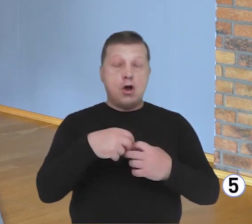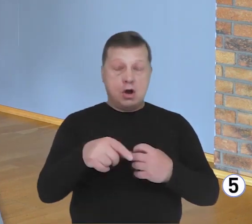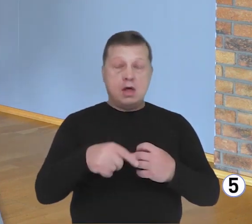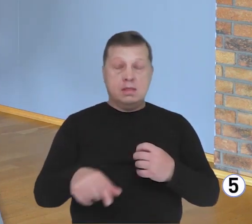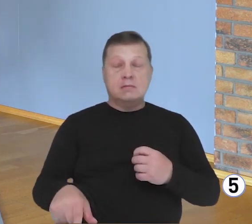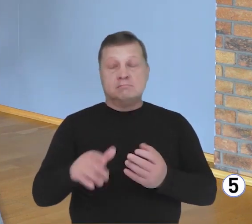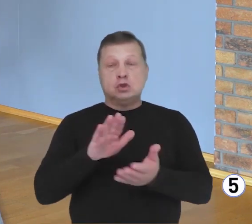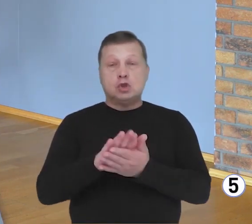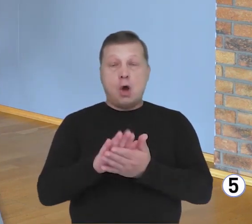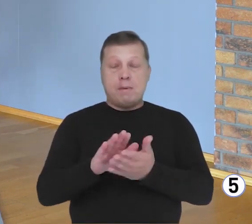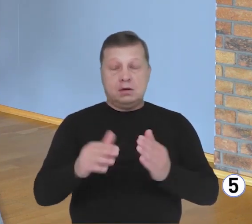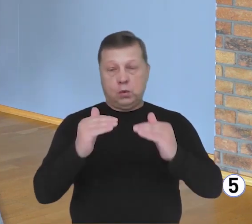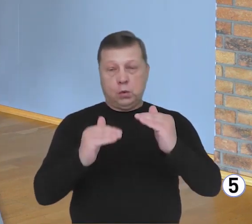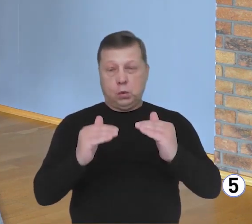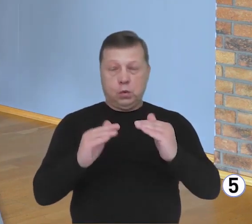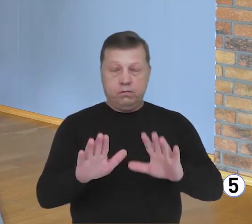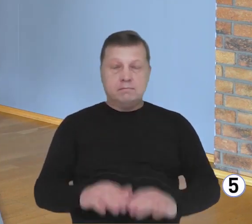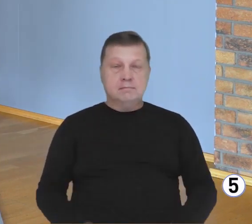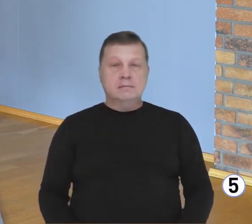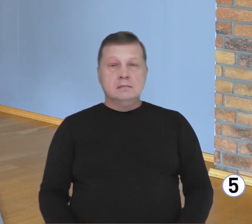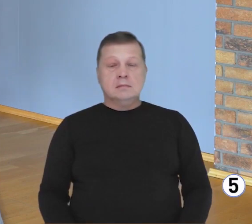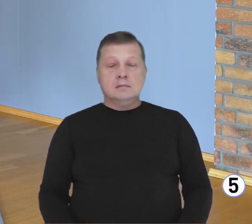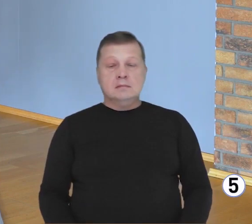Kolano nie przechodzi za połowę stopy.